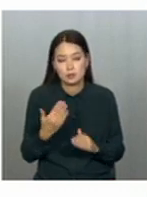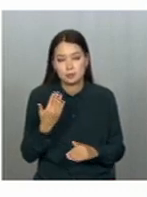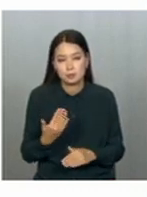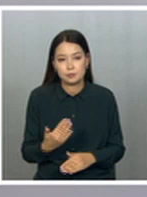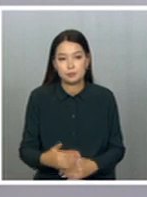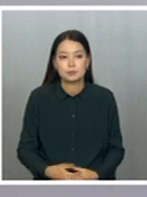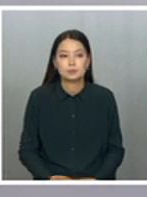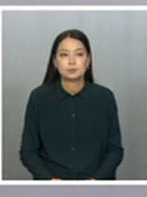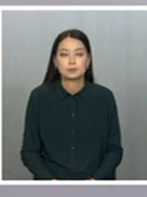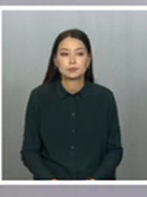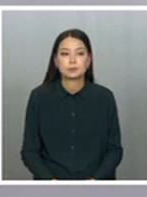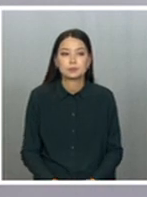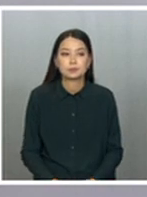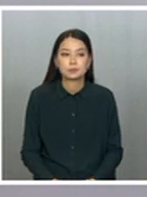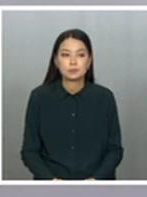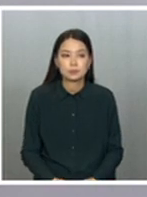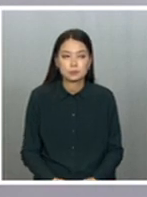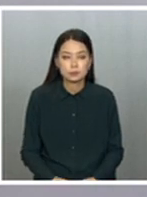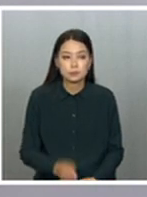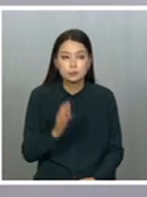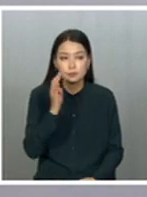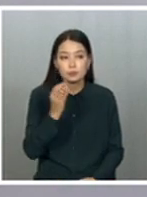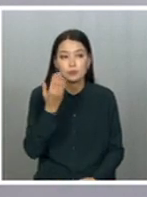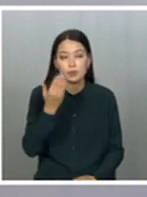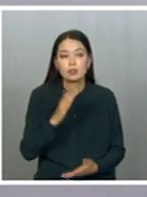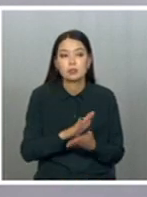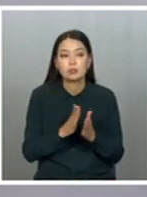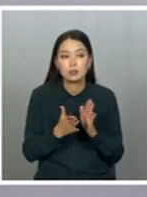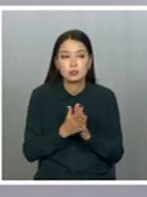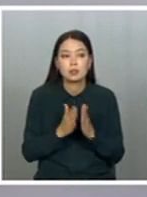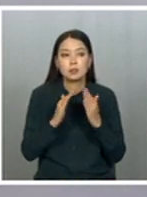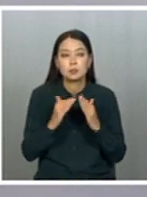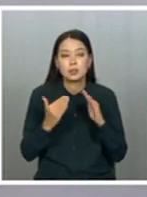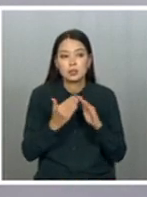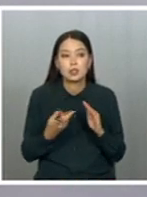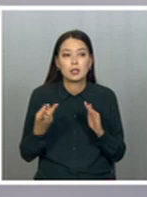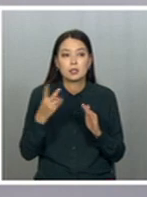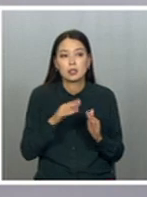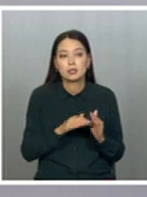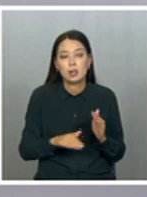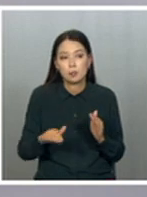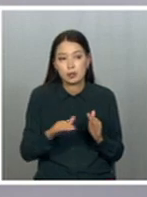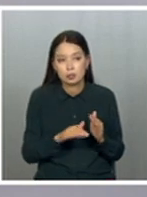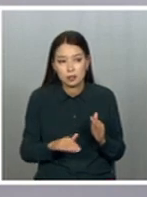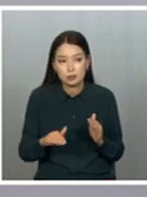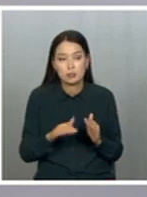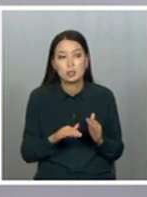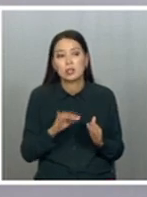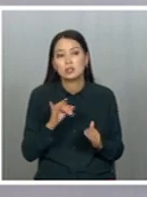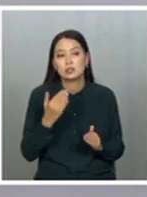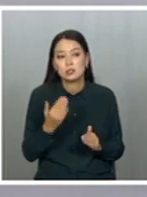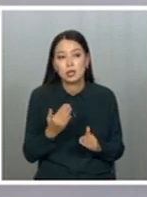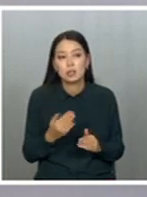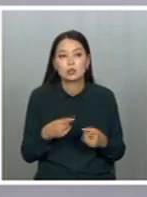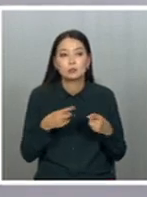пирамида. Енді жағдайында пирамиданың екі табаны және